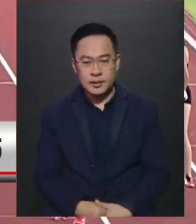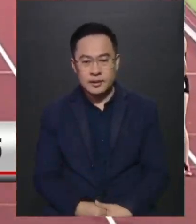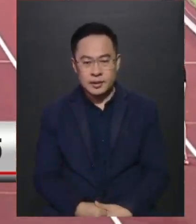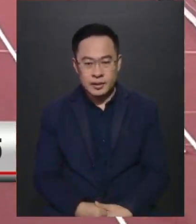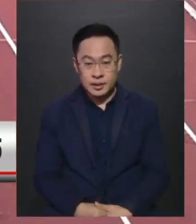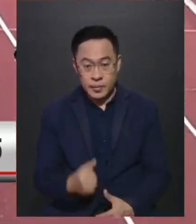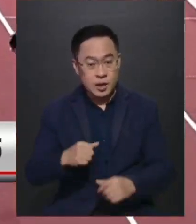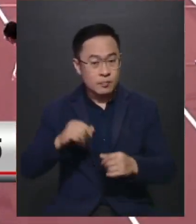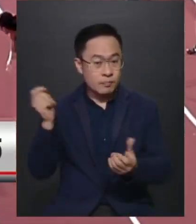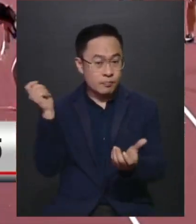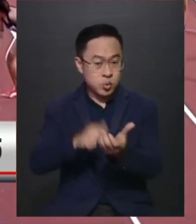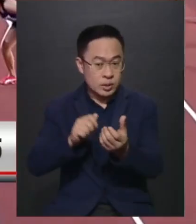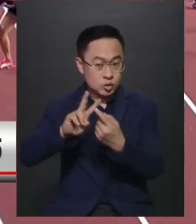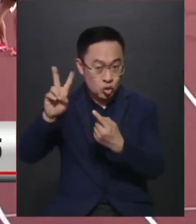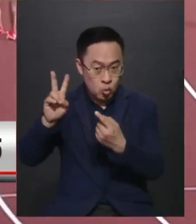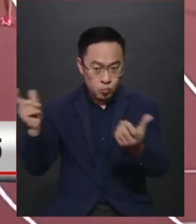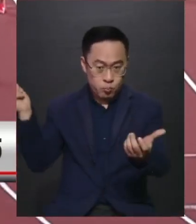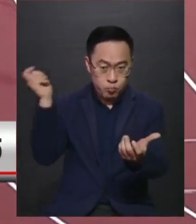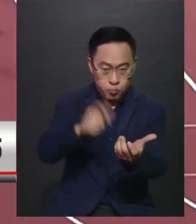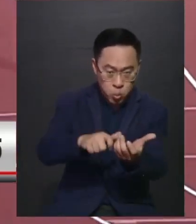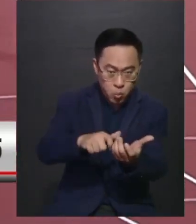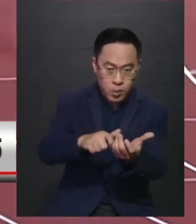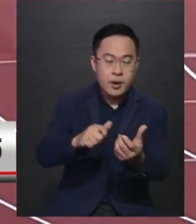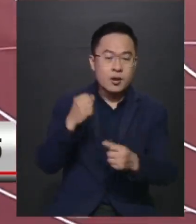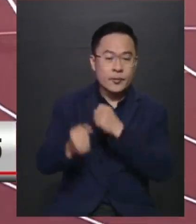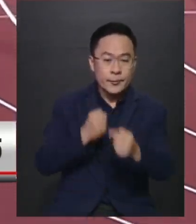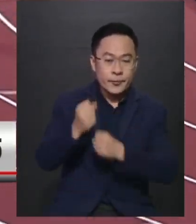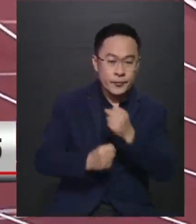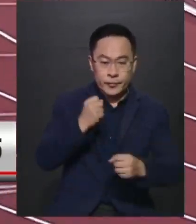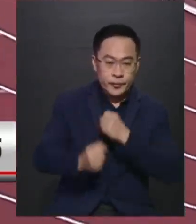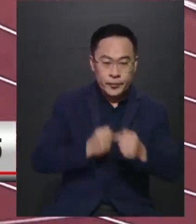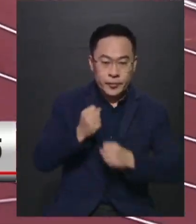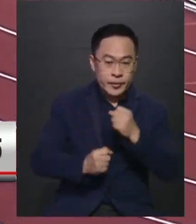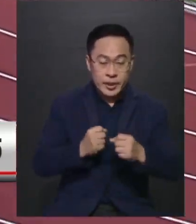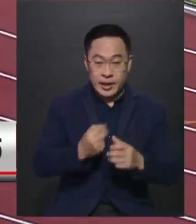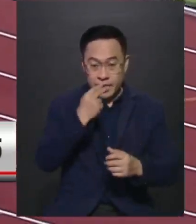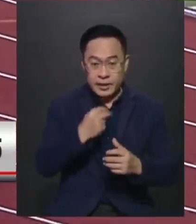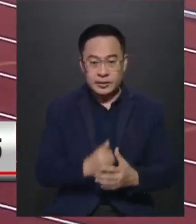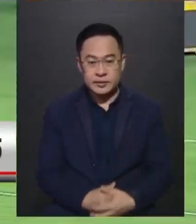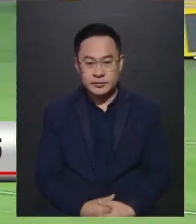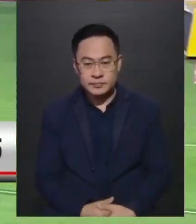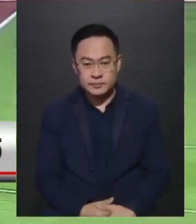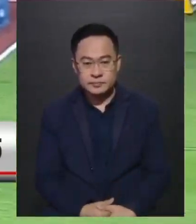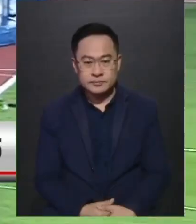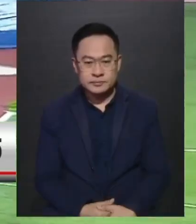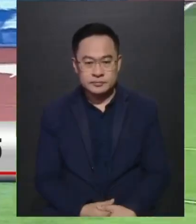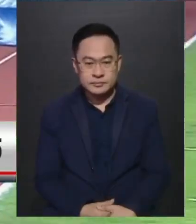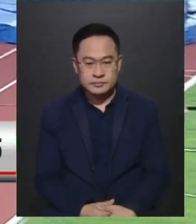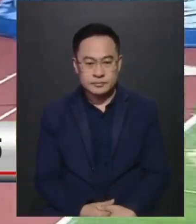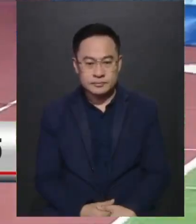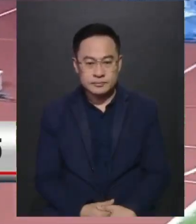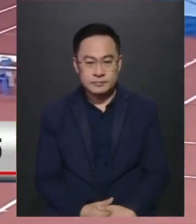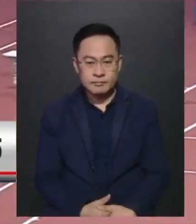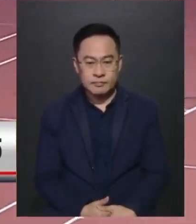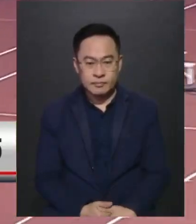ข้าสู่ไม้2กำลังจะมาที่ไม้3นะคะนักกีฬาไทยอยู่ในลู่ที่3นี ่ลู่ที่3นะครับ นี่ส่งไม้แล้วนะคะ